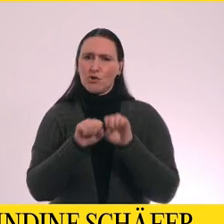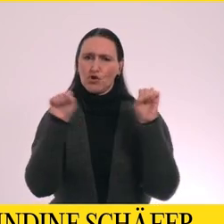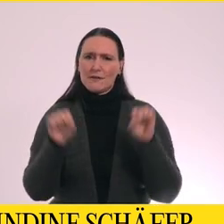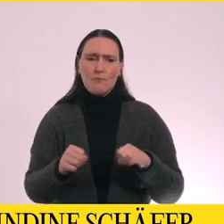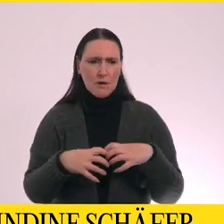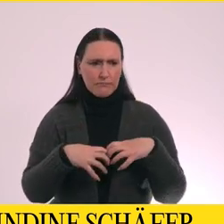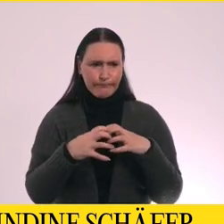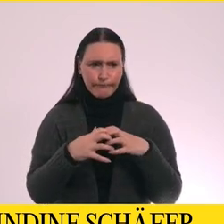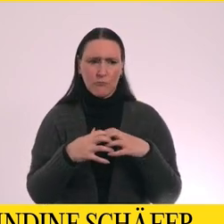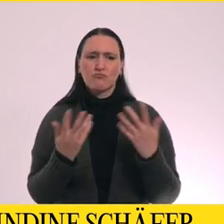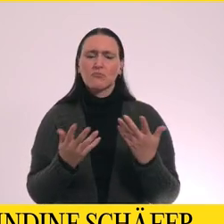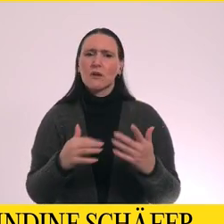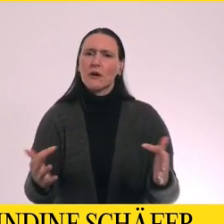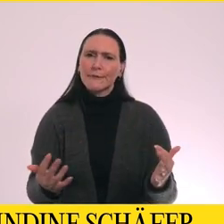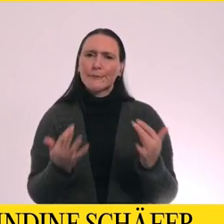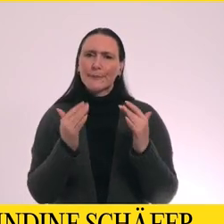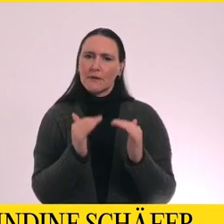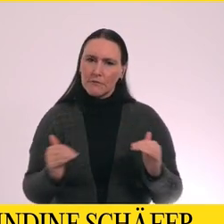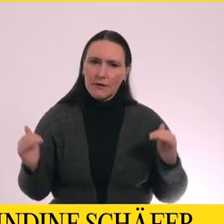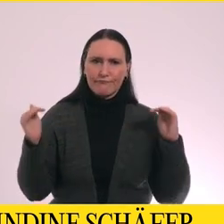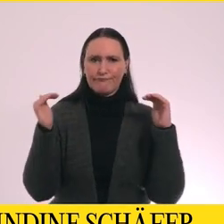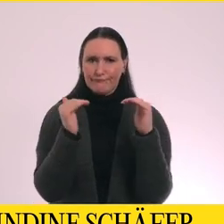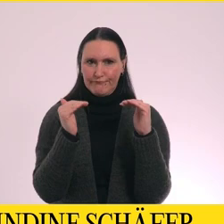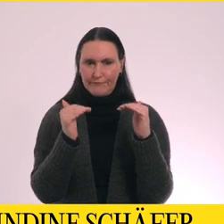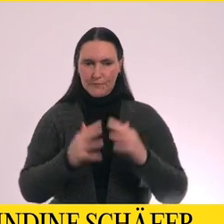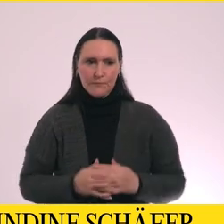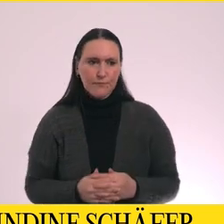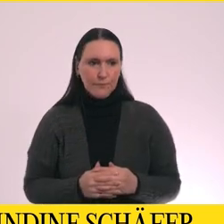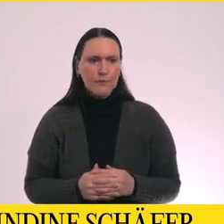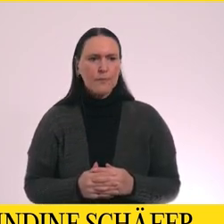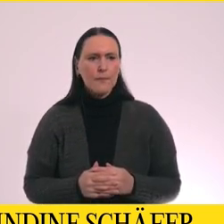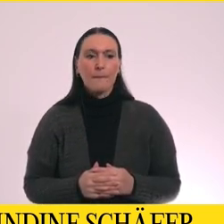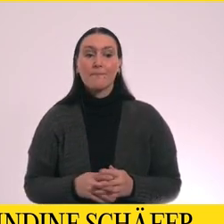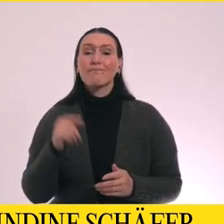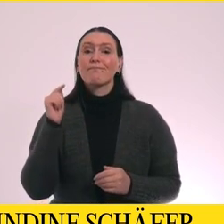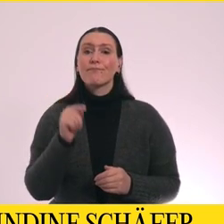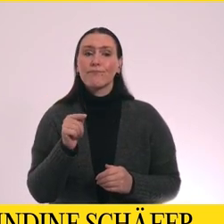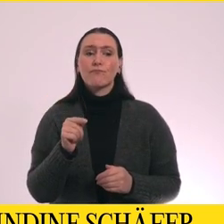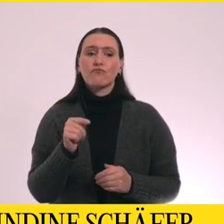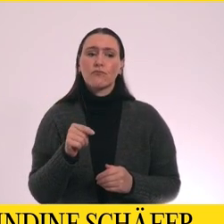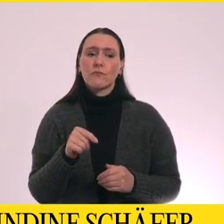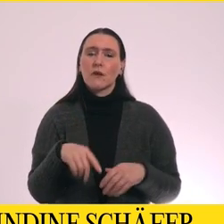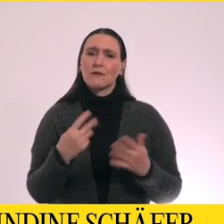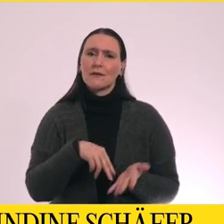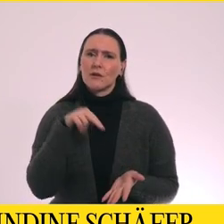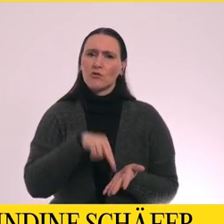blevet inspireret af den ligeværdighed, som er fundamentet for trampolinhuset.